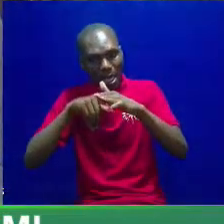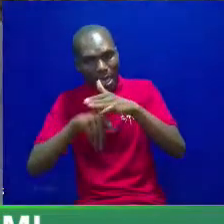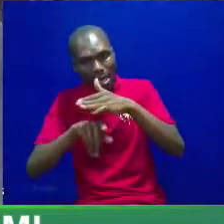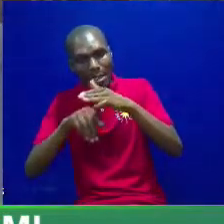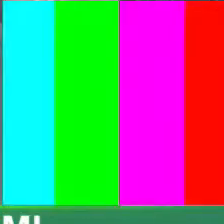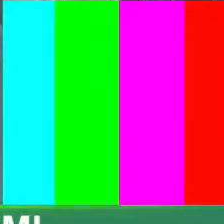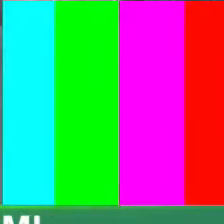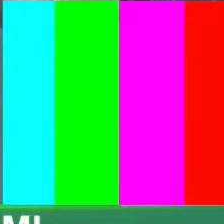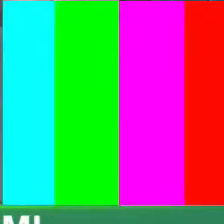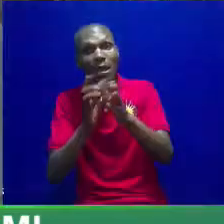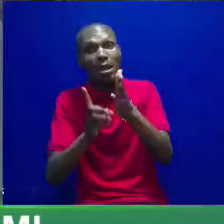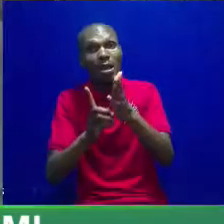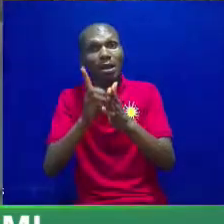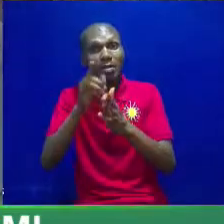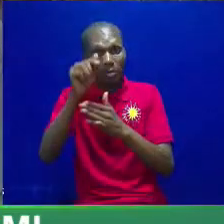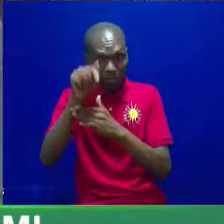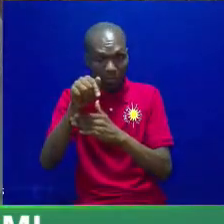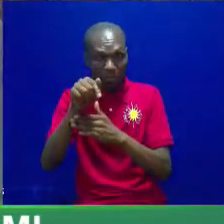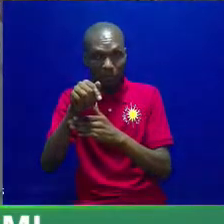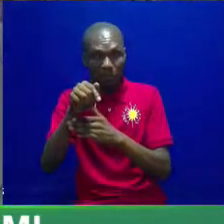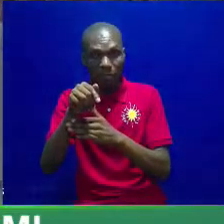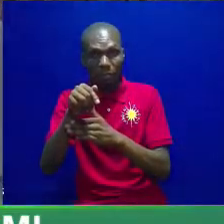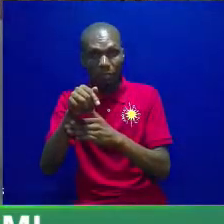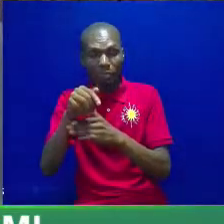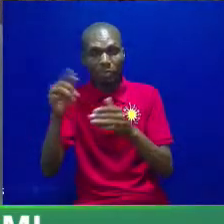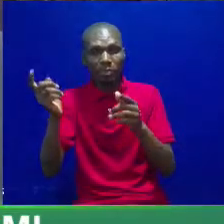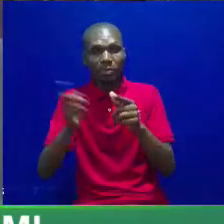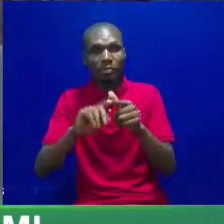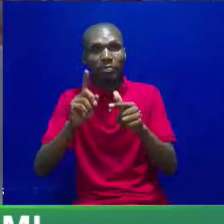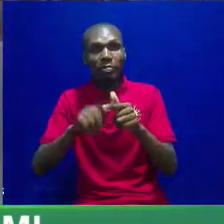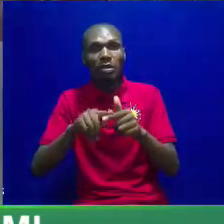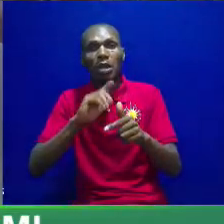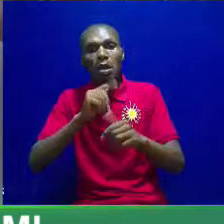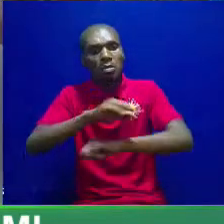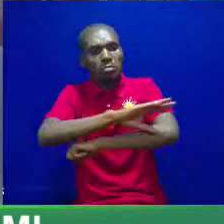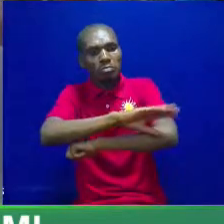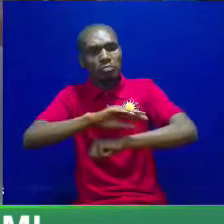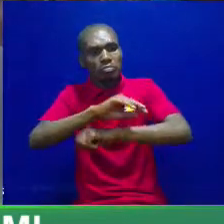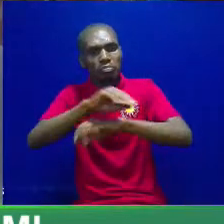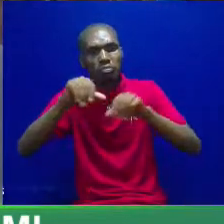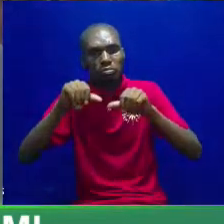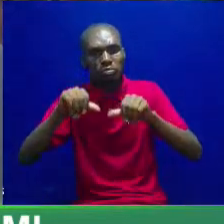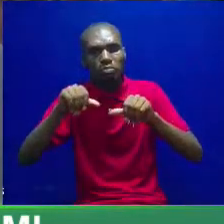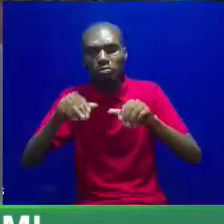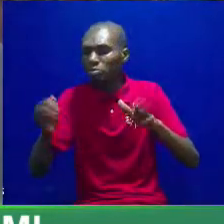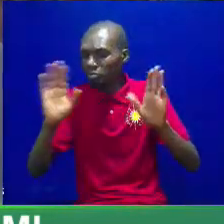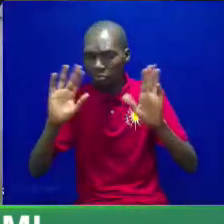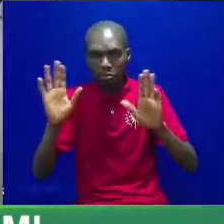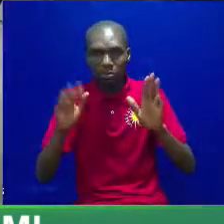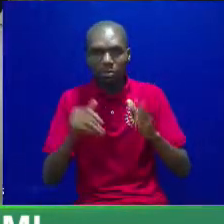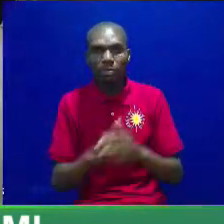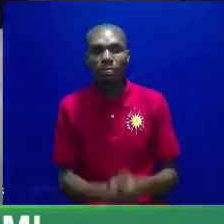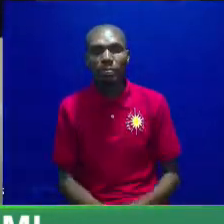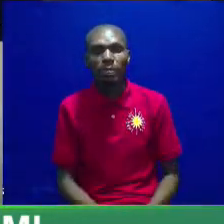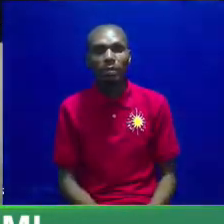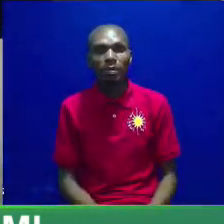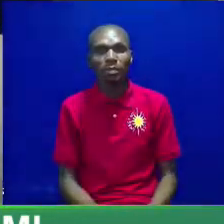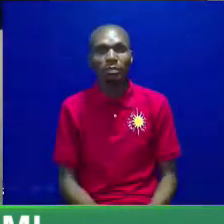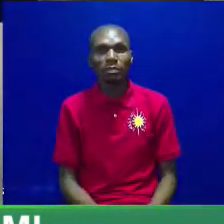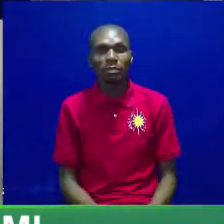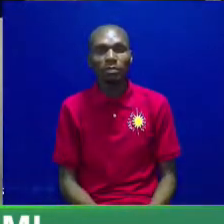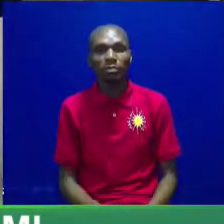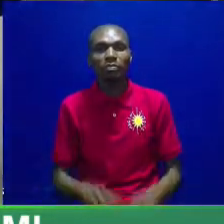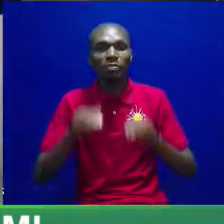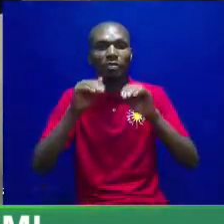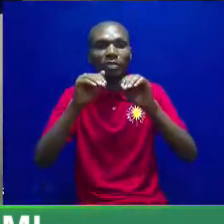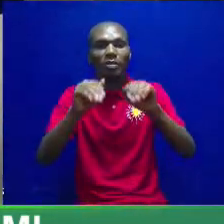wafanya development kwa hiyo shamba, ili wanyakuzi wasiibe hiyo shamba tena. Abaremi